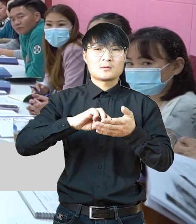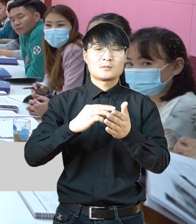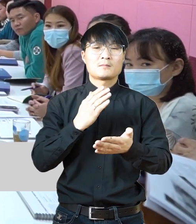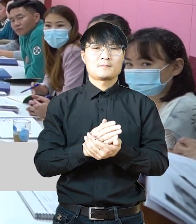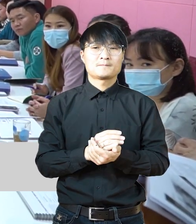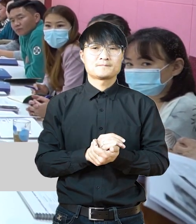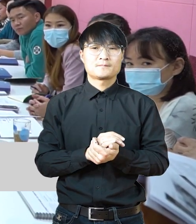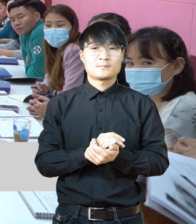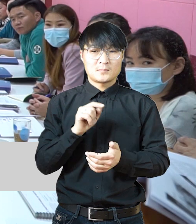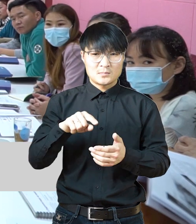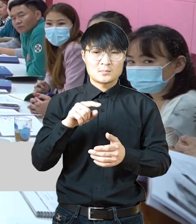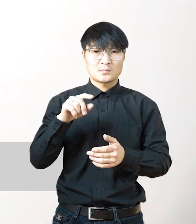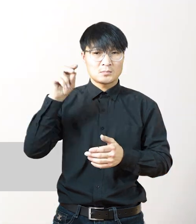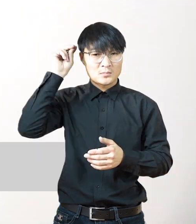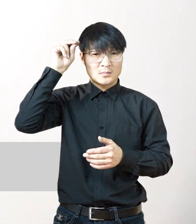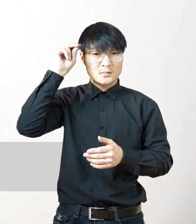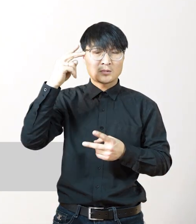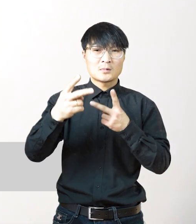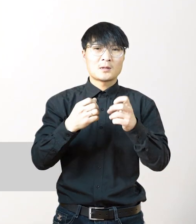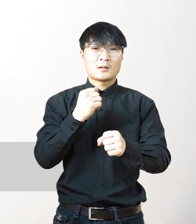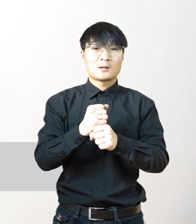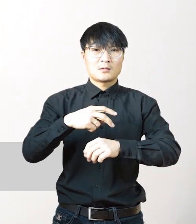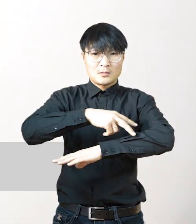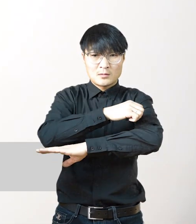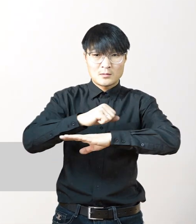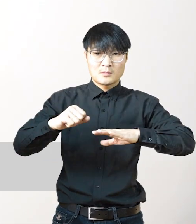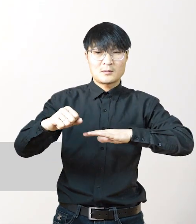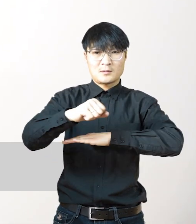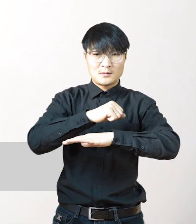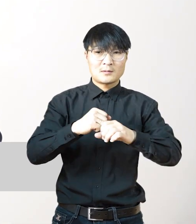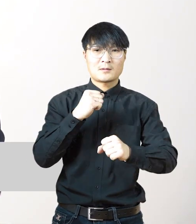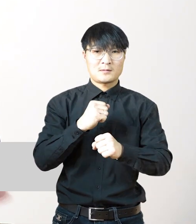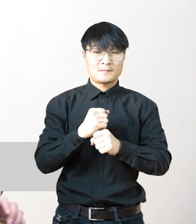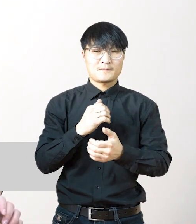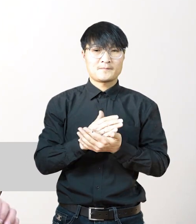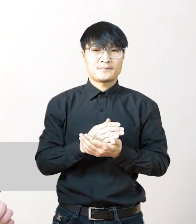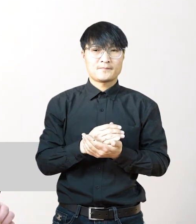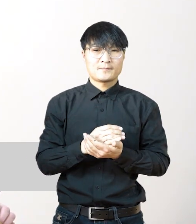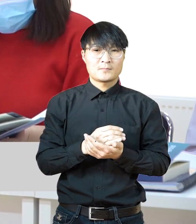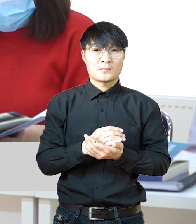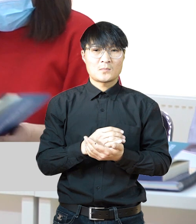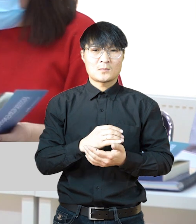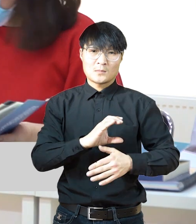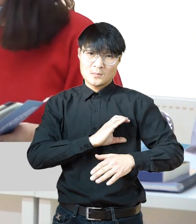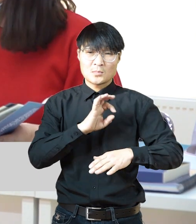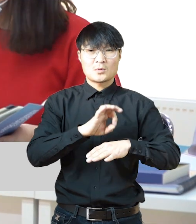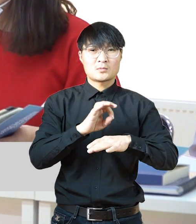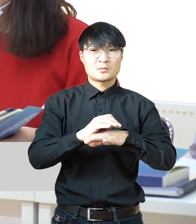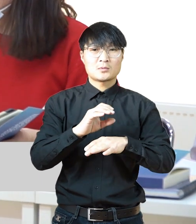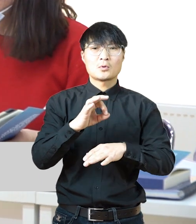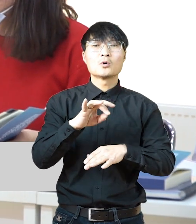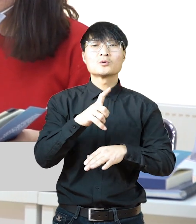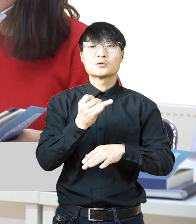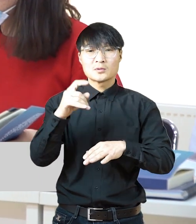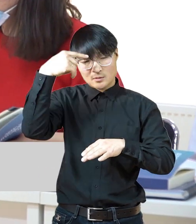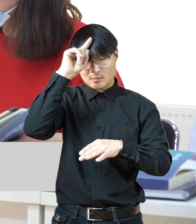байгуулж эхэллээ. Тус сургалтын багийнхан Дорн Тамхид ажиллаж байгаа бөгөөд энэхүү сургалтаар иргэд сэтгцийн тулгамдсан асуудлаараа өргөс сумынхаа эмнэлэгт ханддаг